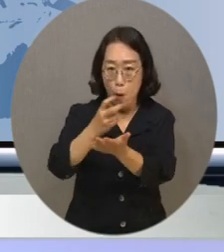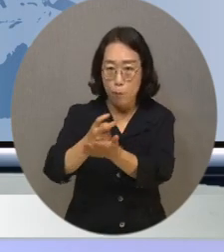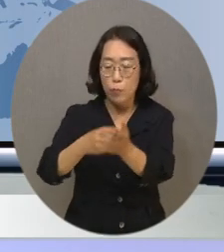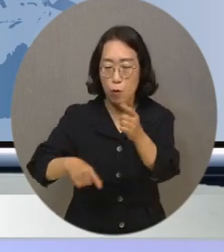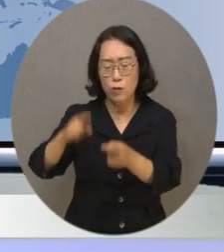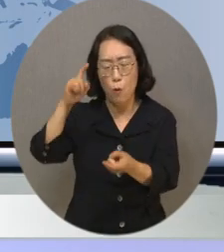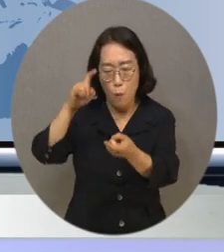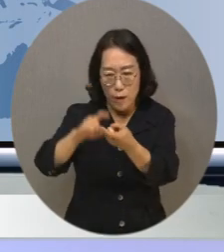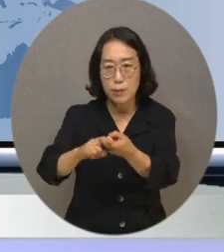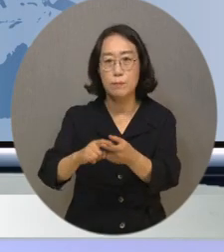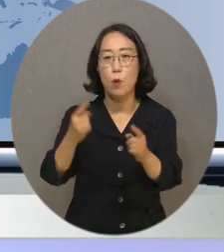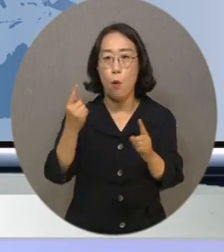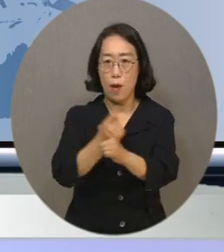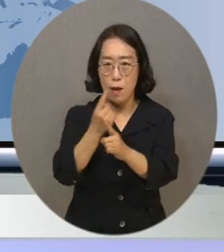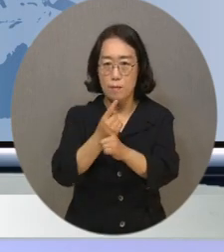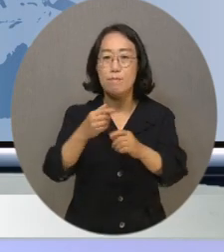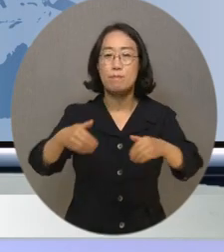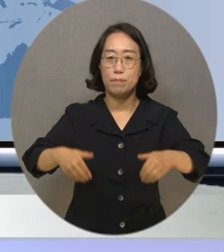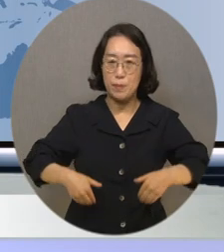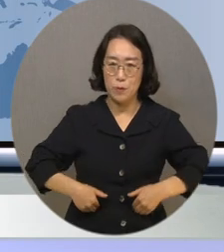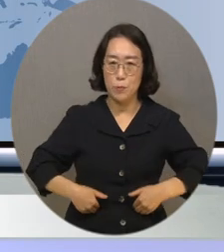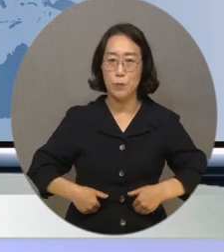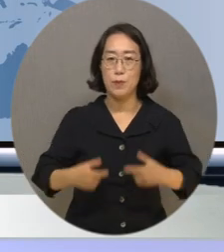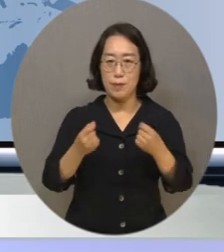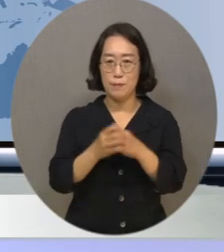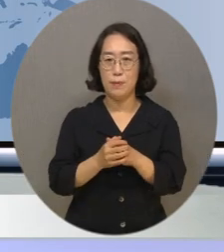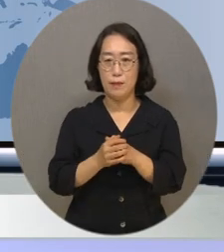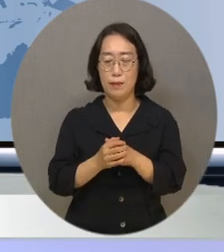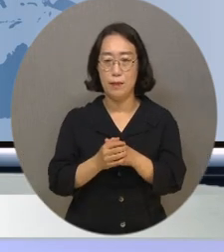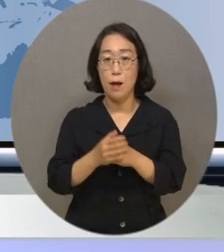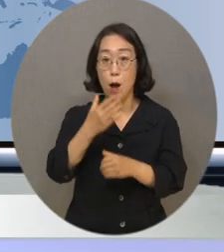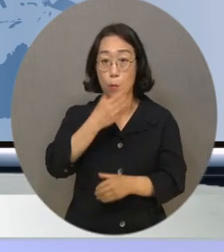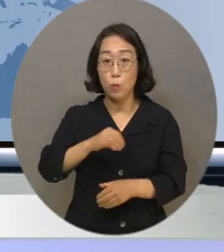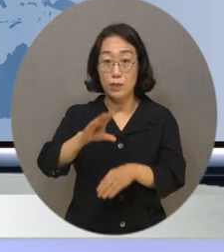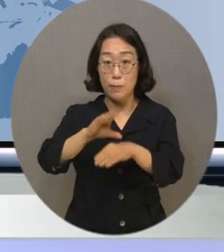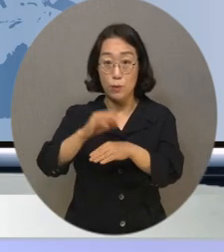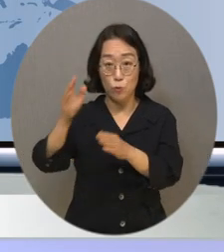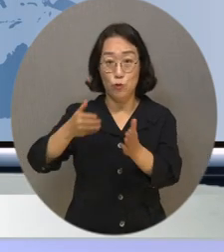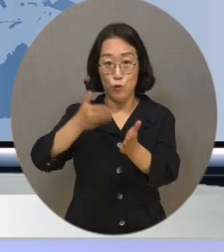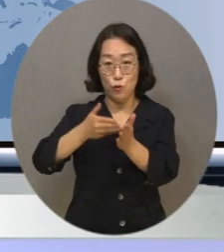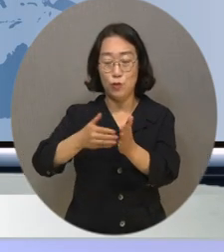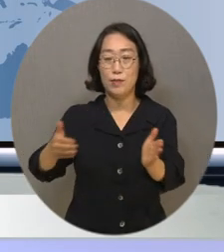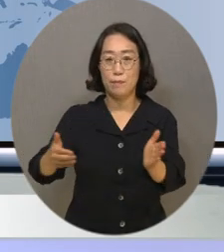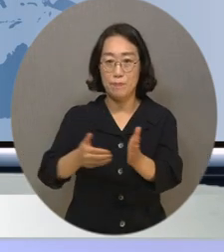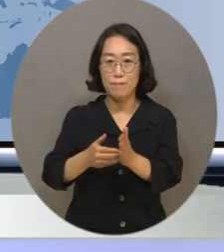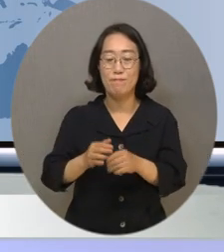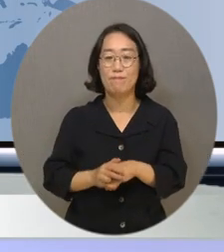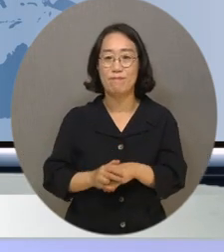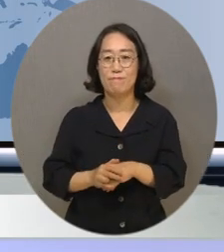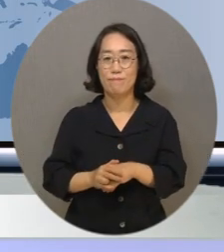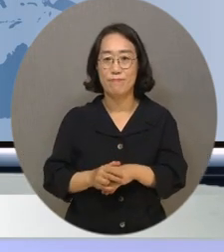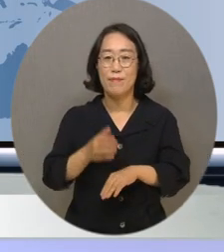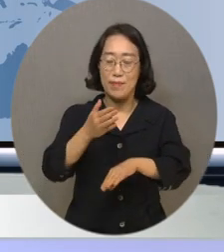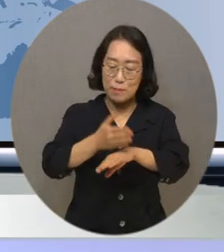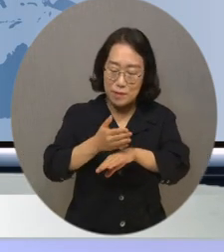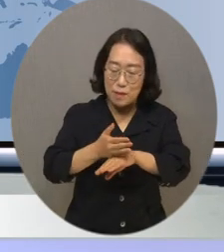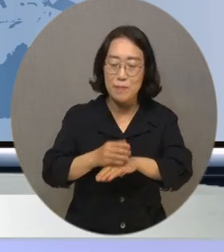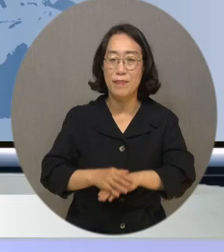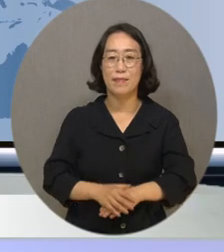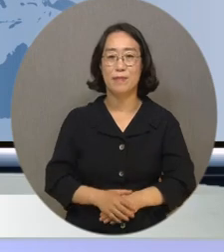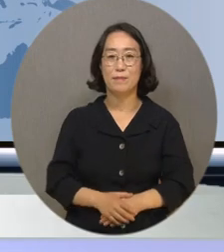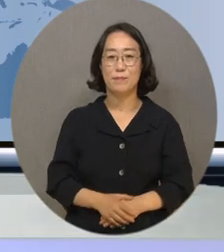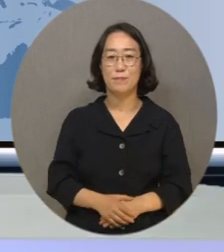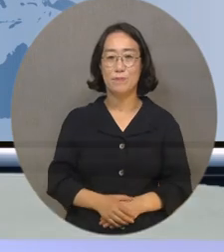지속적인 관심과 개선이 요구되는 바입니다 이상 WBC 복지tv 뉴스24를 마칩니다 시청해주신 여러분